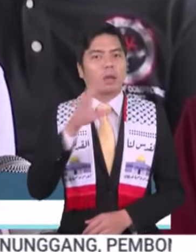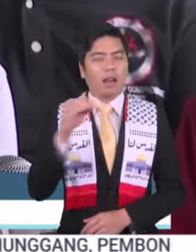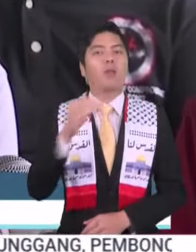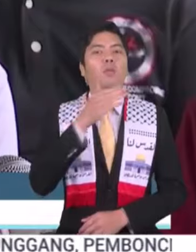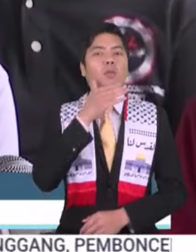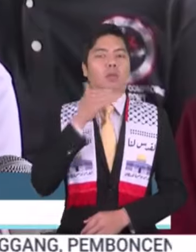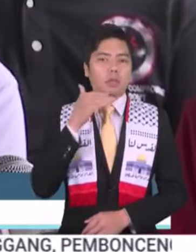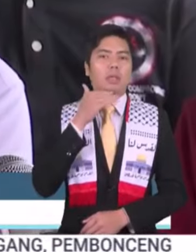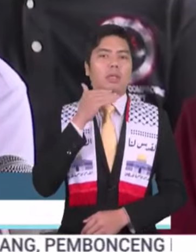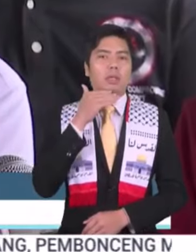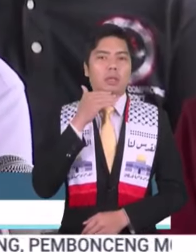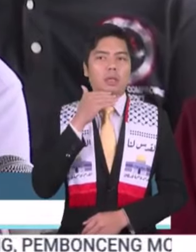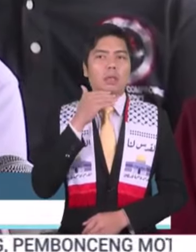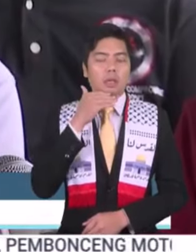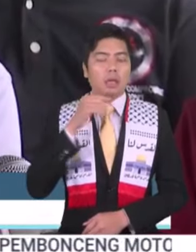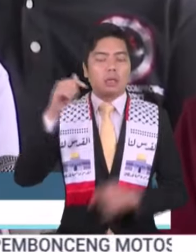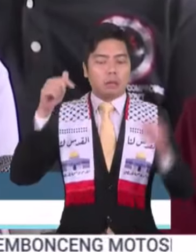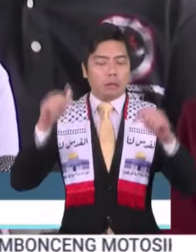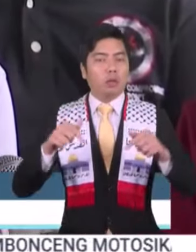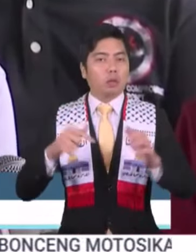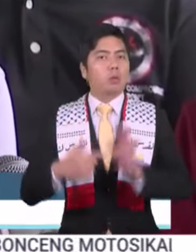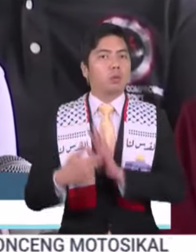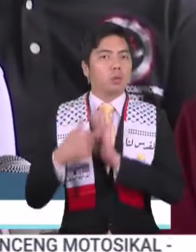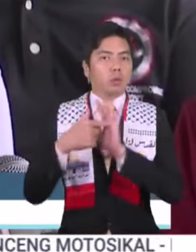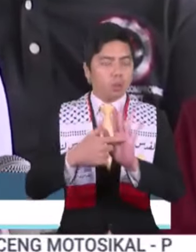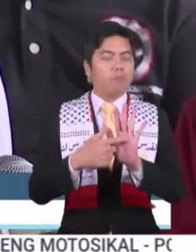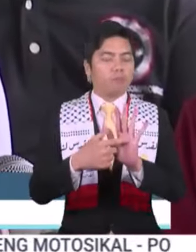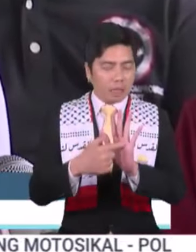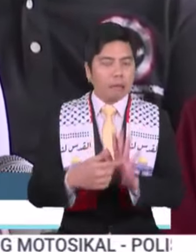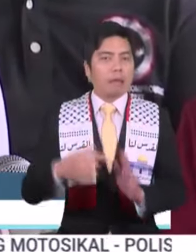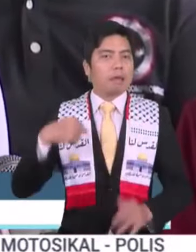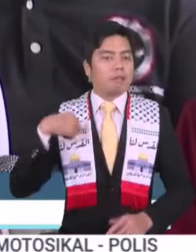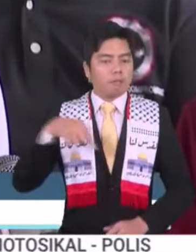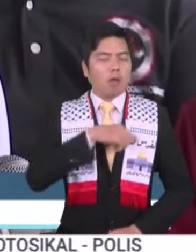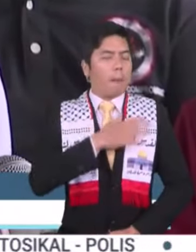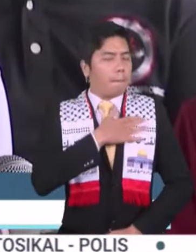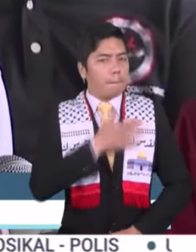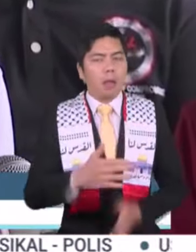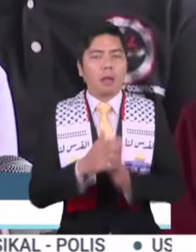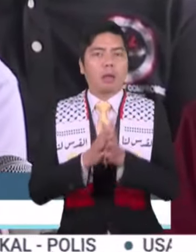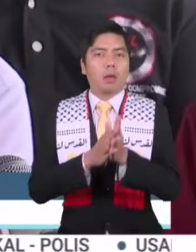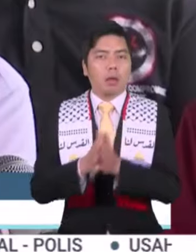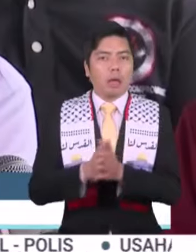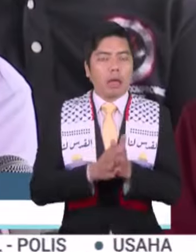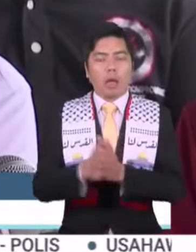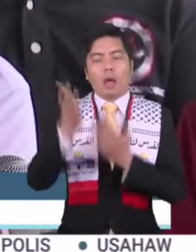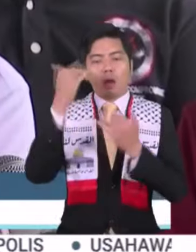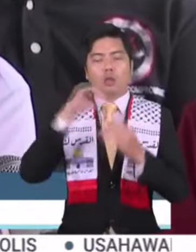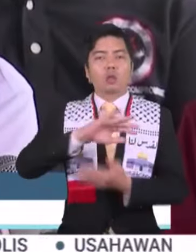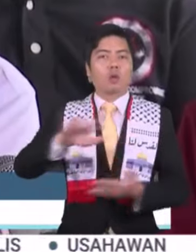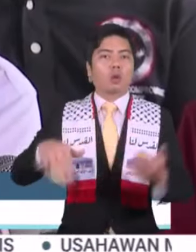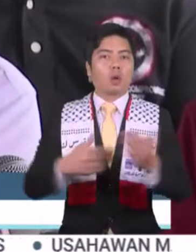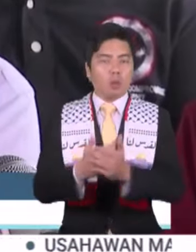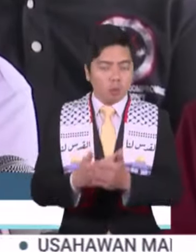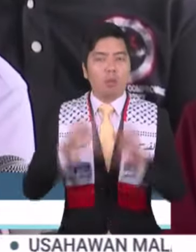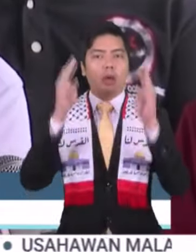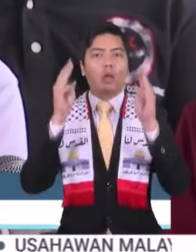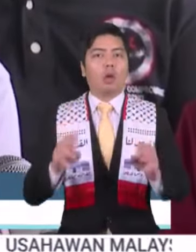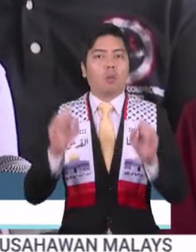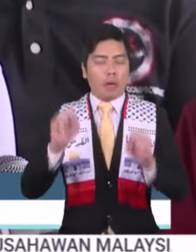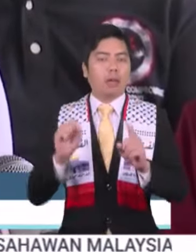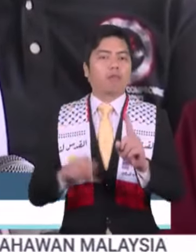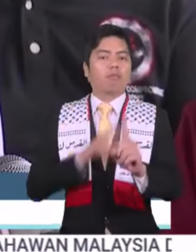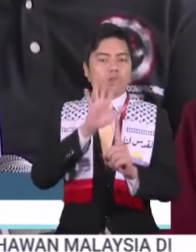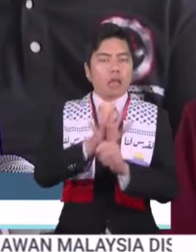muda. Dan ini menunjukkan komitmen kita supaya kita dapat pastikan bahawa semua lapisan masyarakat mengambil